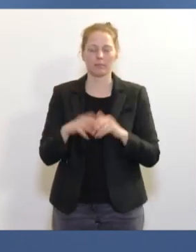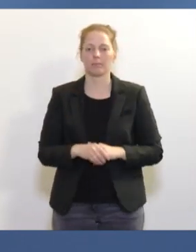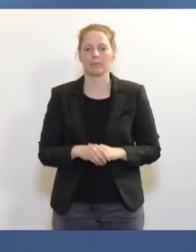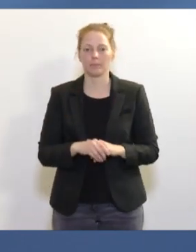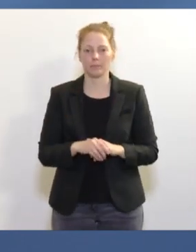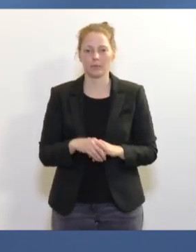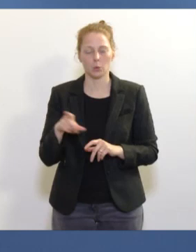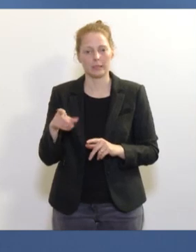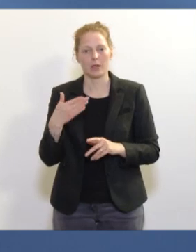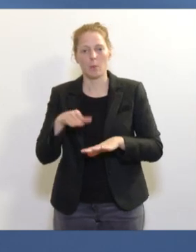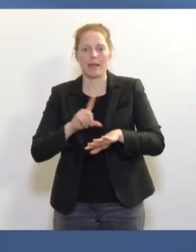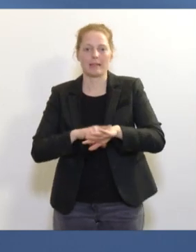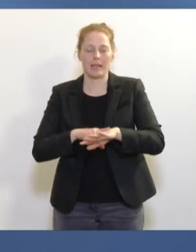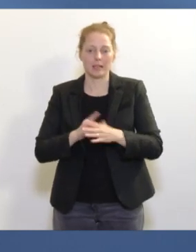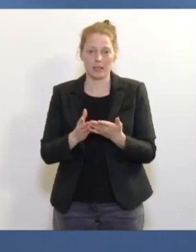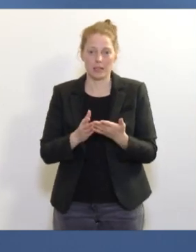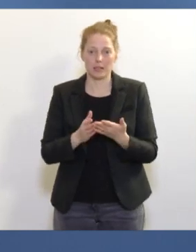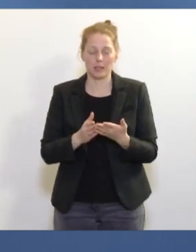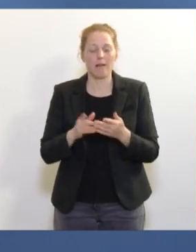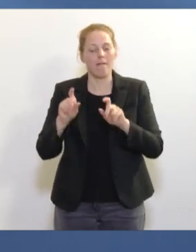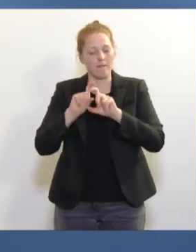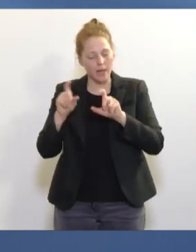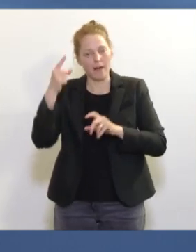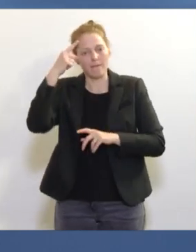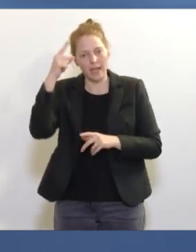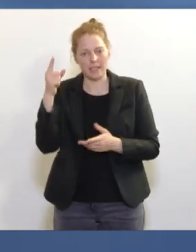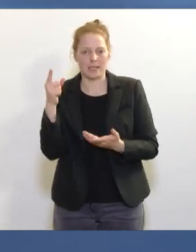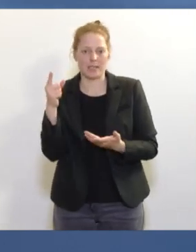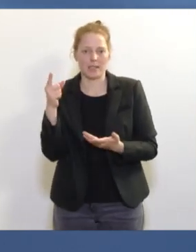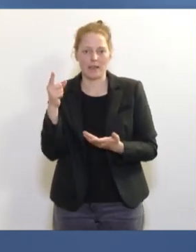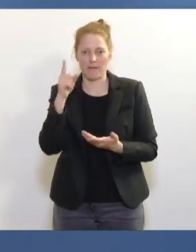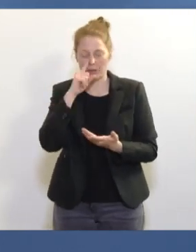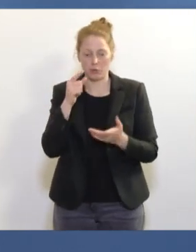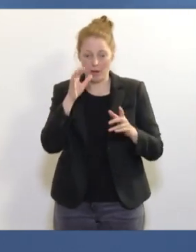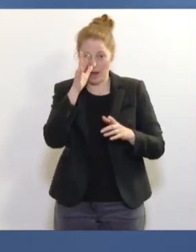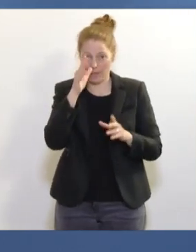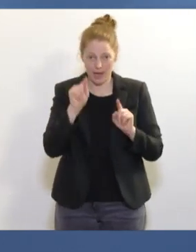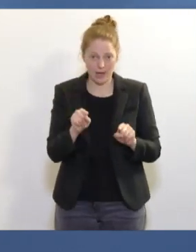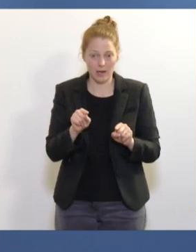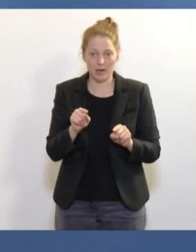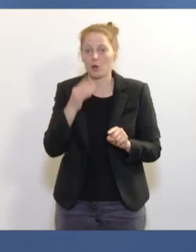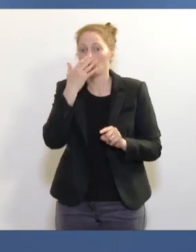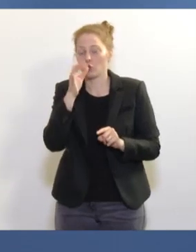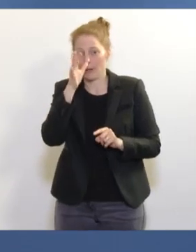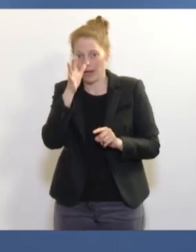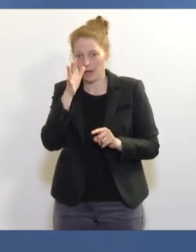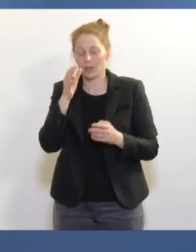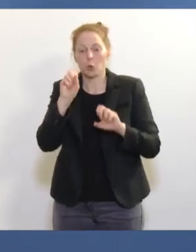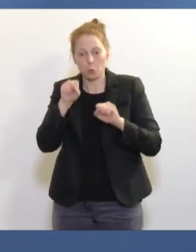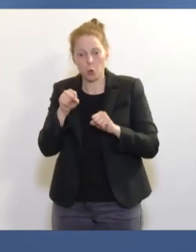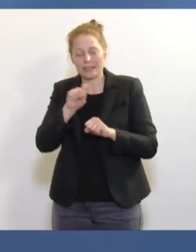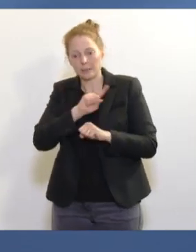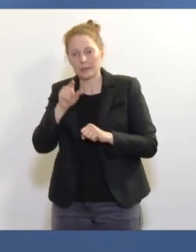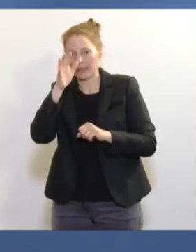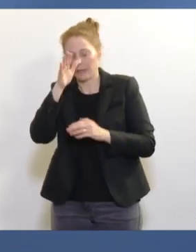An ihnen noch eine gewisse Zeit lässt. Betriebe wissen nur, dass wenn sie zum Beispiel über den Monat April will, wollen einen Demand machen, dass sie Zeit tun, bis